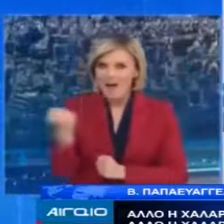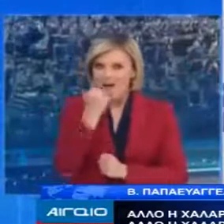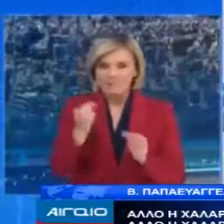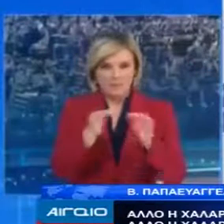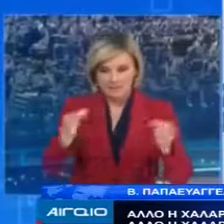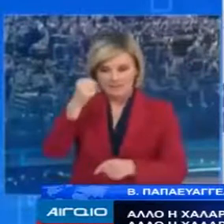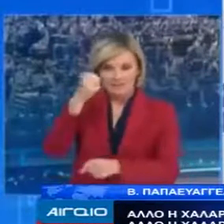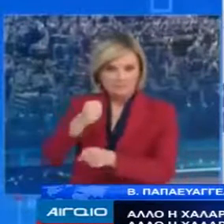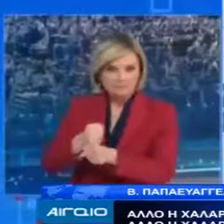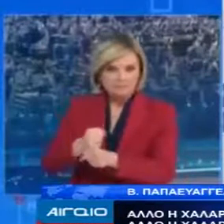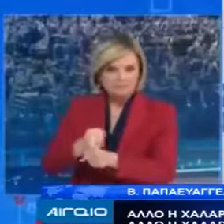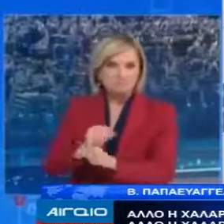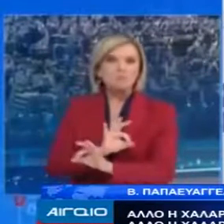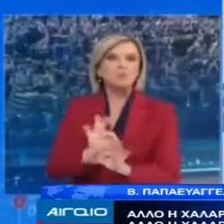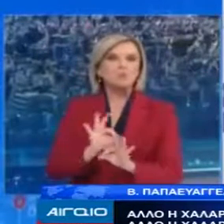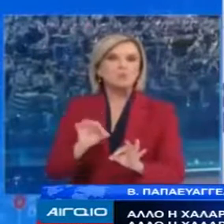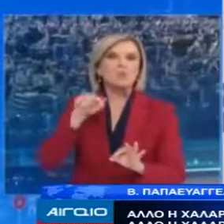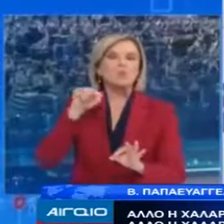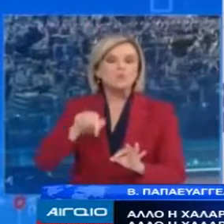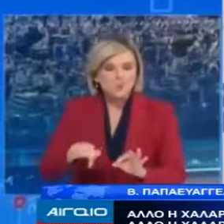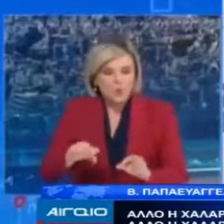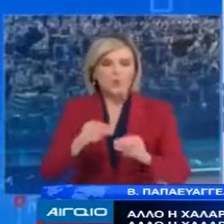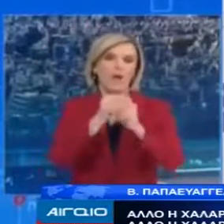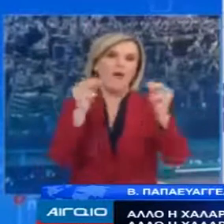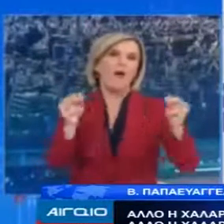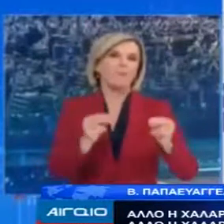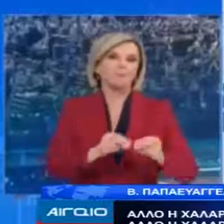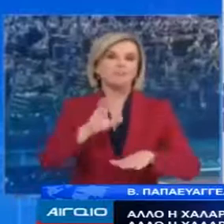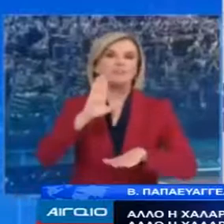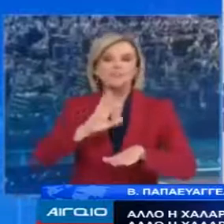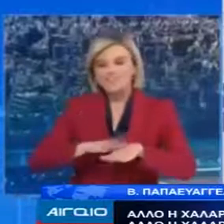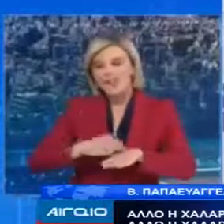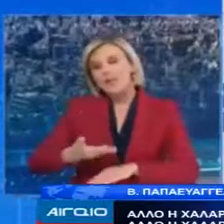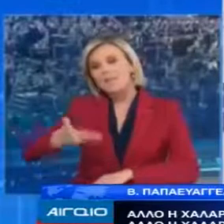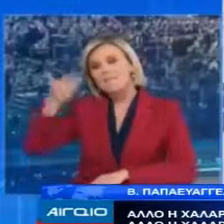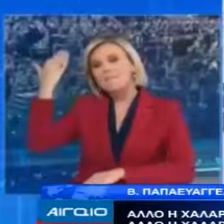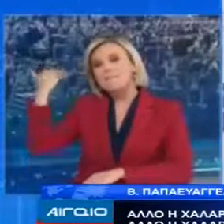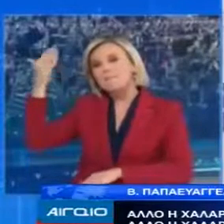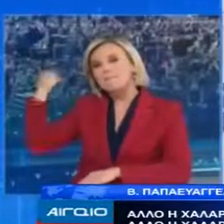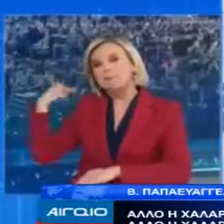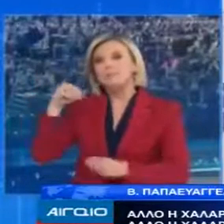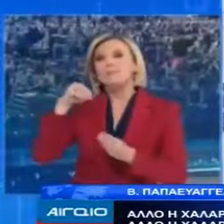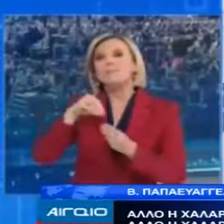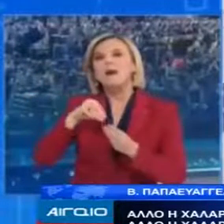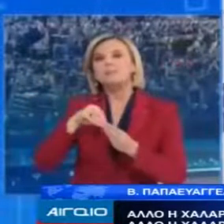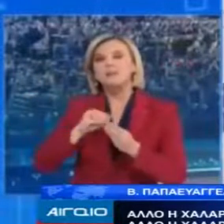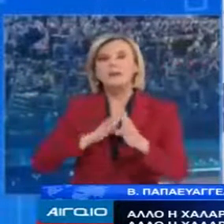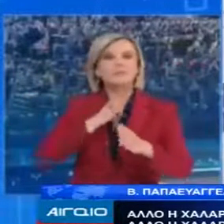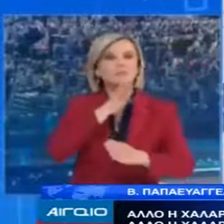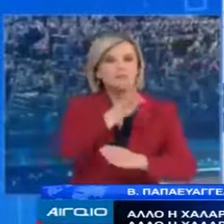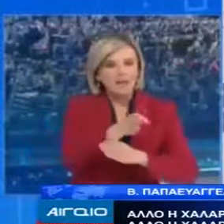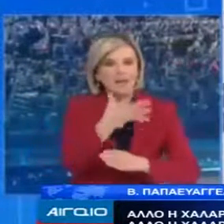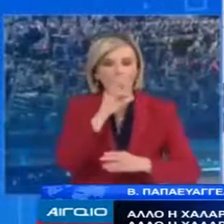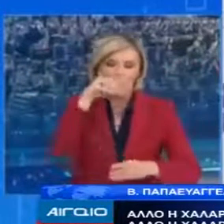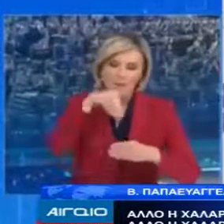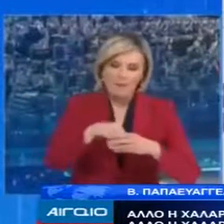με τα αποτελέσματα της ιχνηλάτησης, τα περισσότερα κρούσματα αποδίδονται σε ενδοοικογενειακή μετάδοση και σε συναθρήσεις. Ακριβώς επειδή